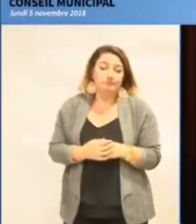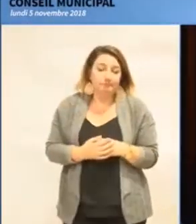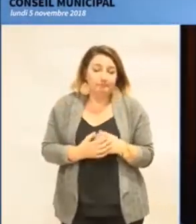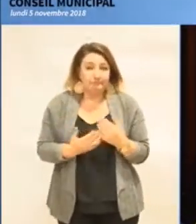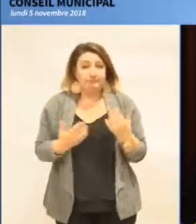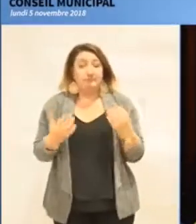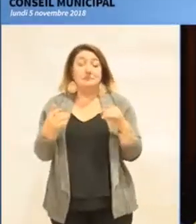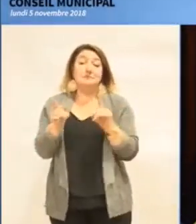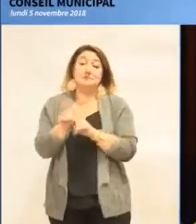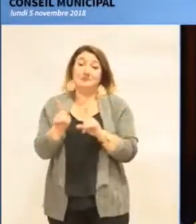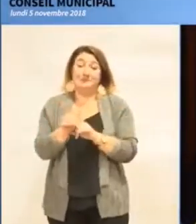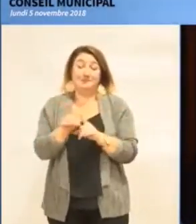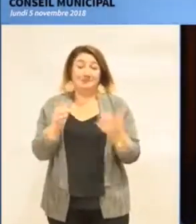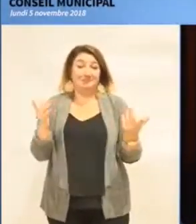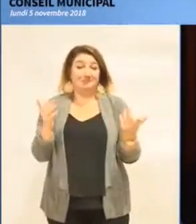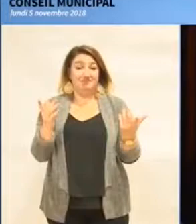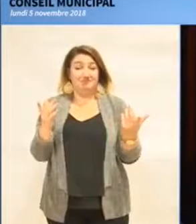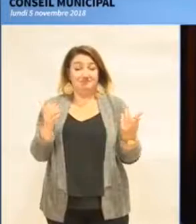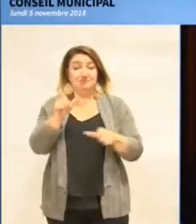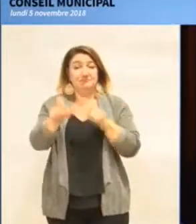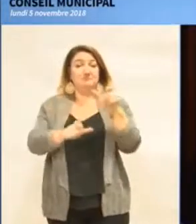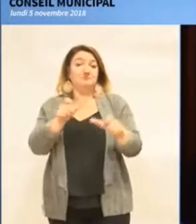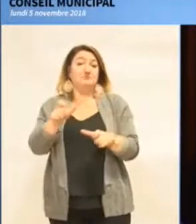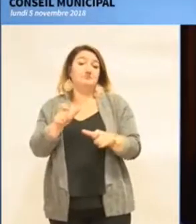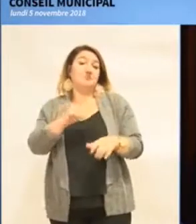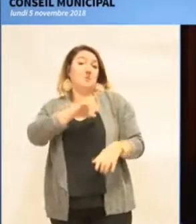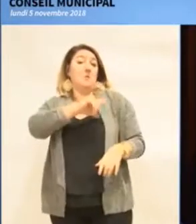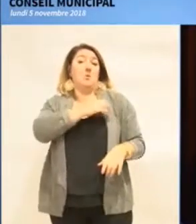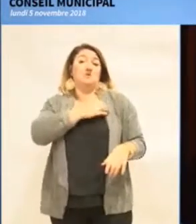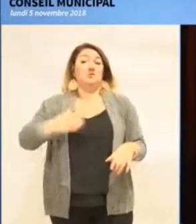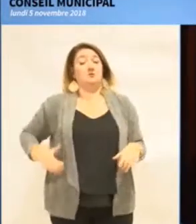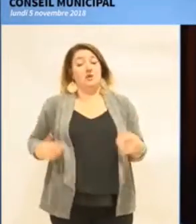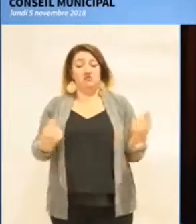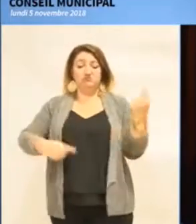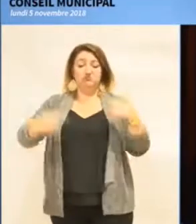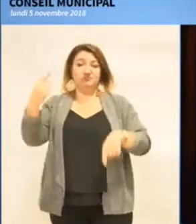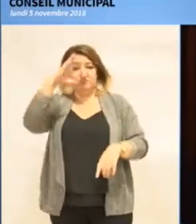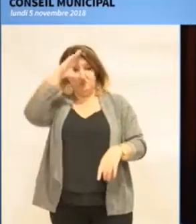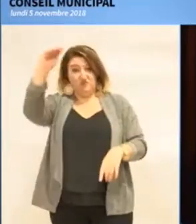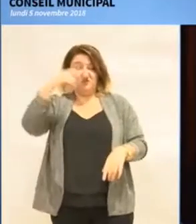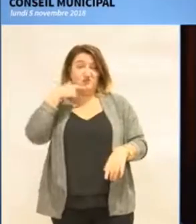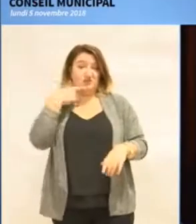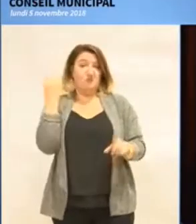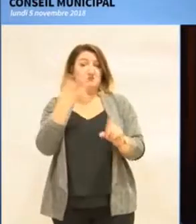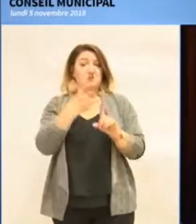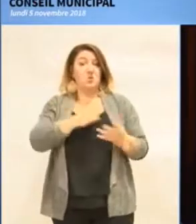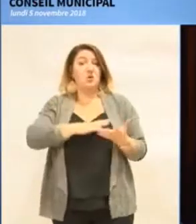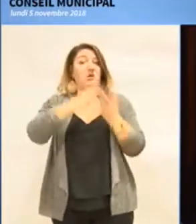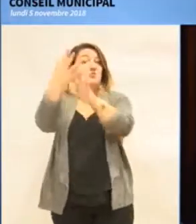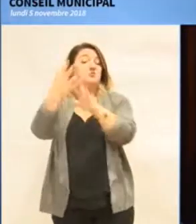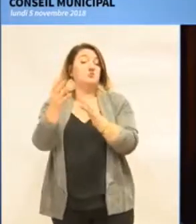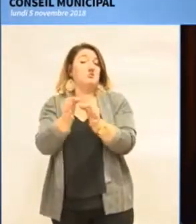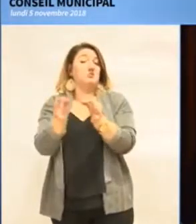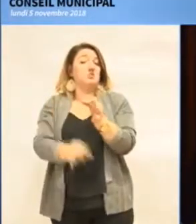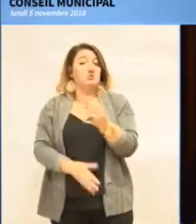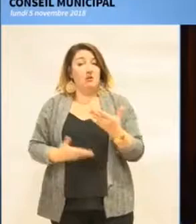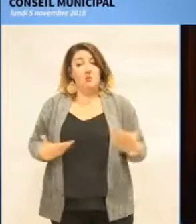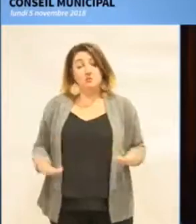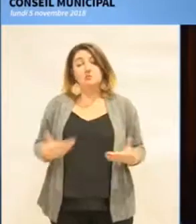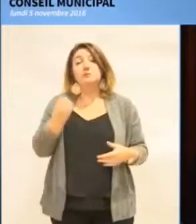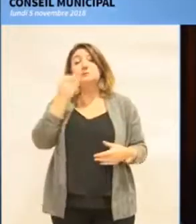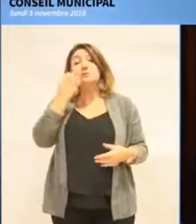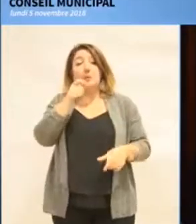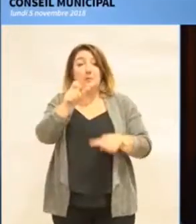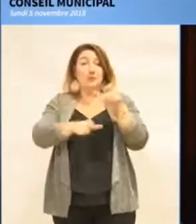évolution qui est liée à la professionnalisation des polices municipales, qui font que, par exemple, aujourd'hui, nos policiers municipaux sont très